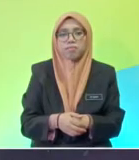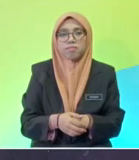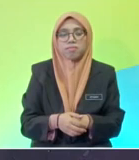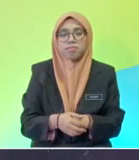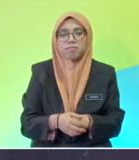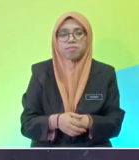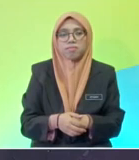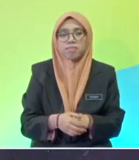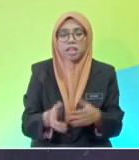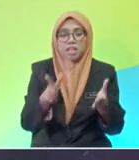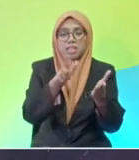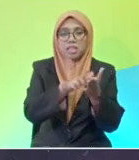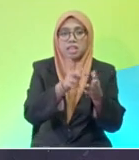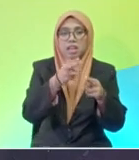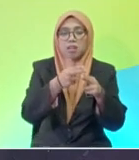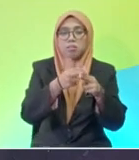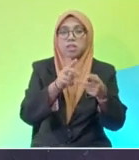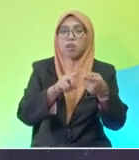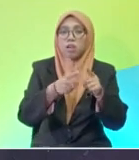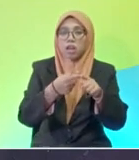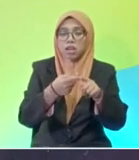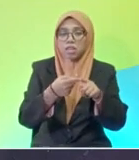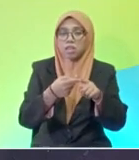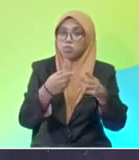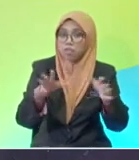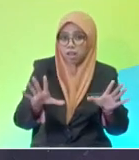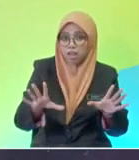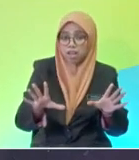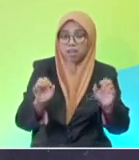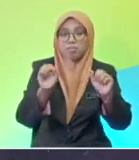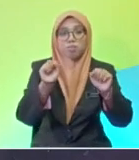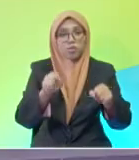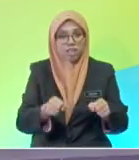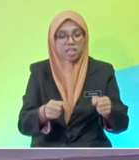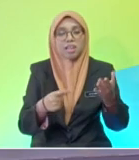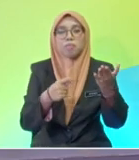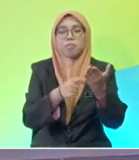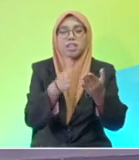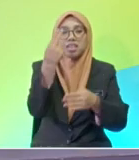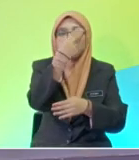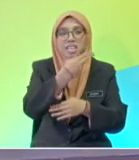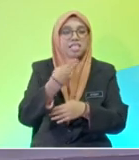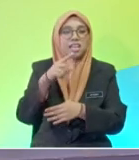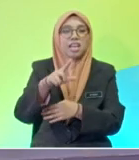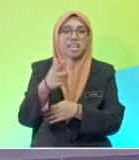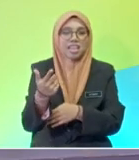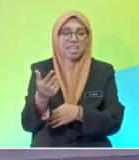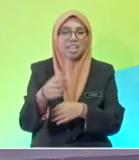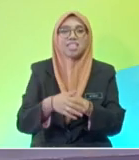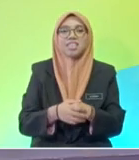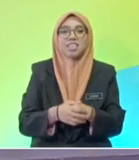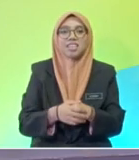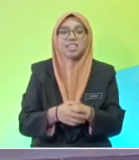bolehlah tambah hiasannya lain nah di dalam Kak supaya bila kawan buka Kak nih